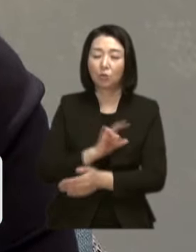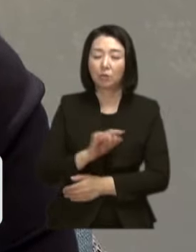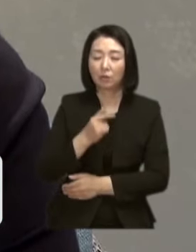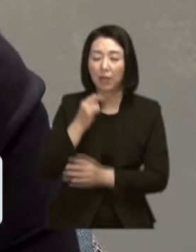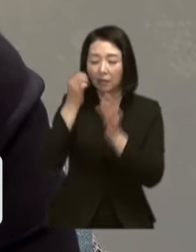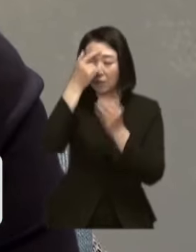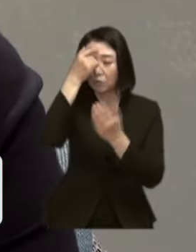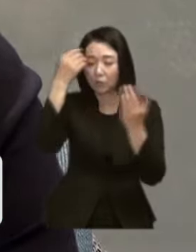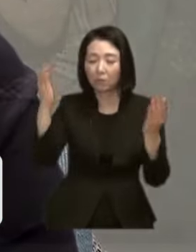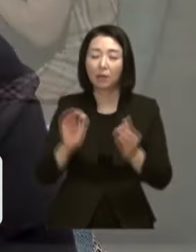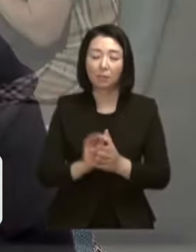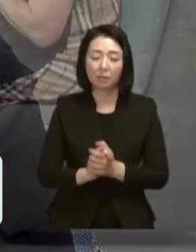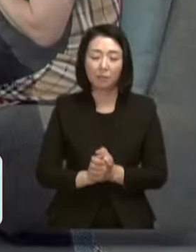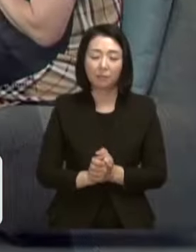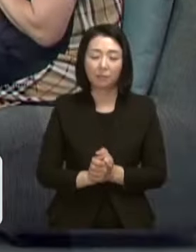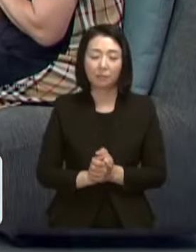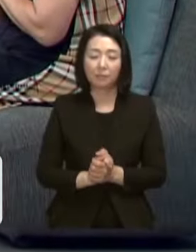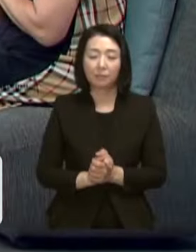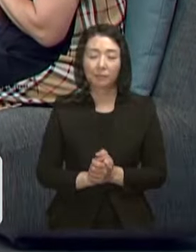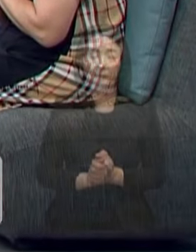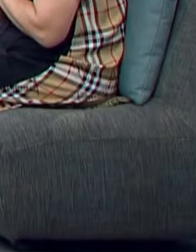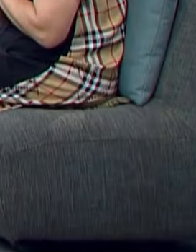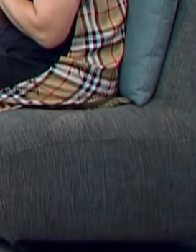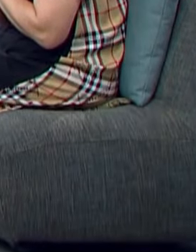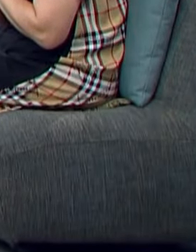간절히 기도드립니다. 아멘.